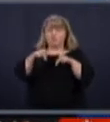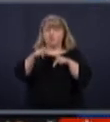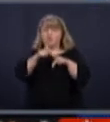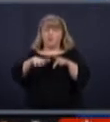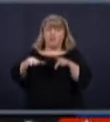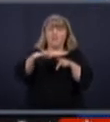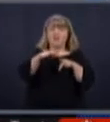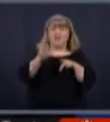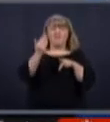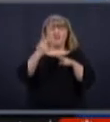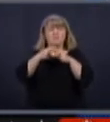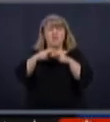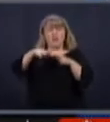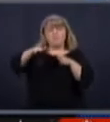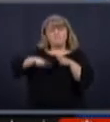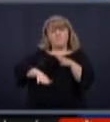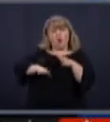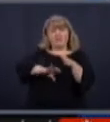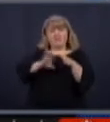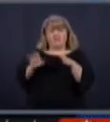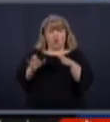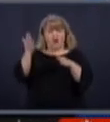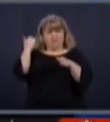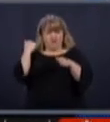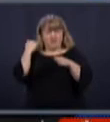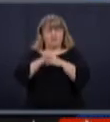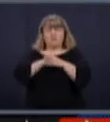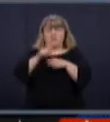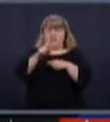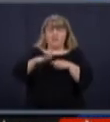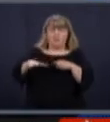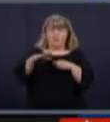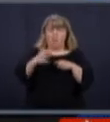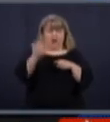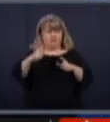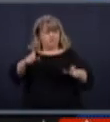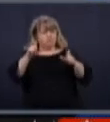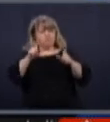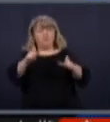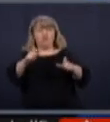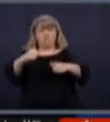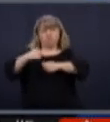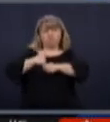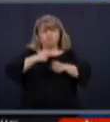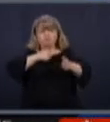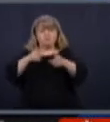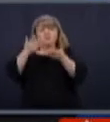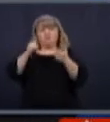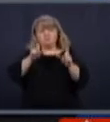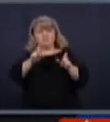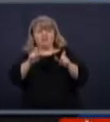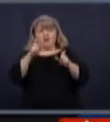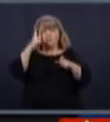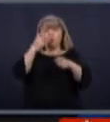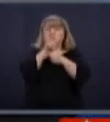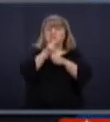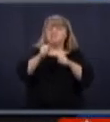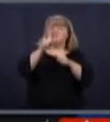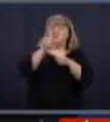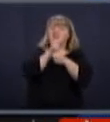c'était le Bas-Canada, les Québécois qui ont défendu ce qu'on est, qui ont défendu notre démocratie, ont défendu